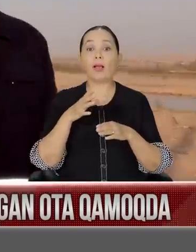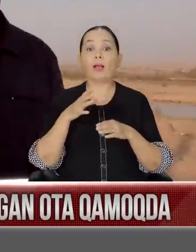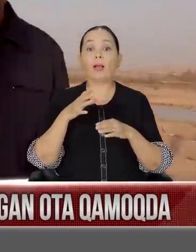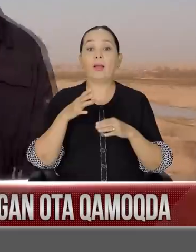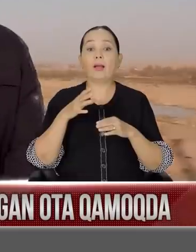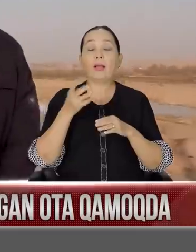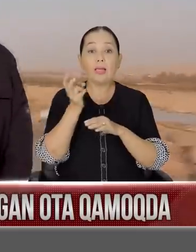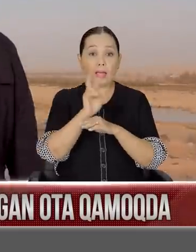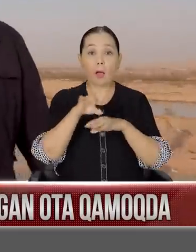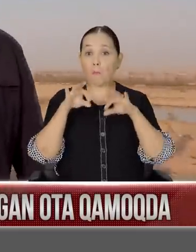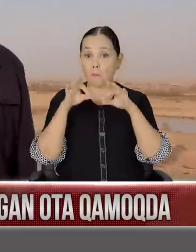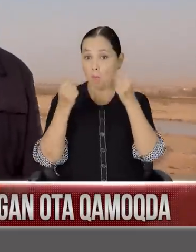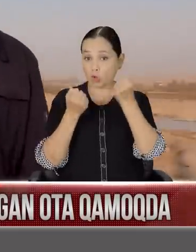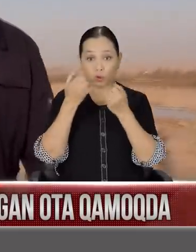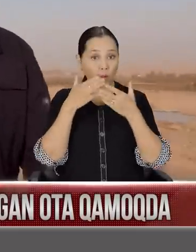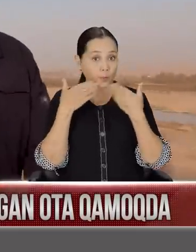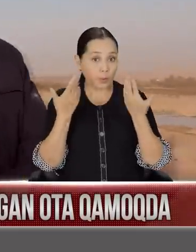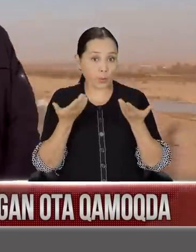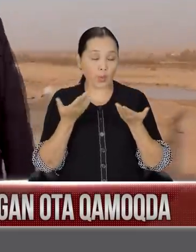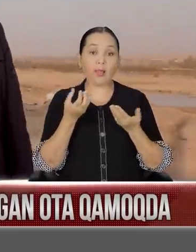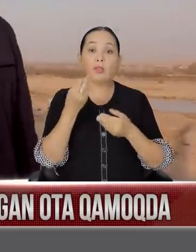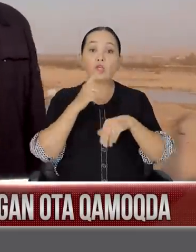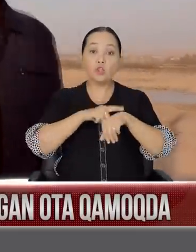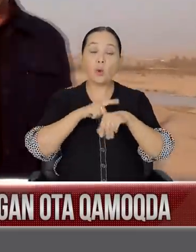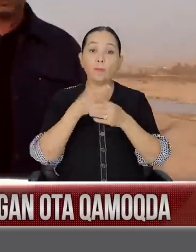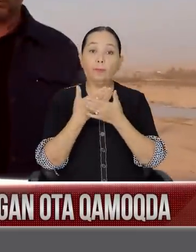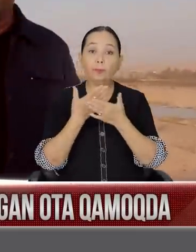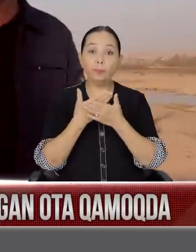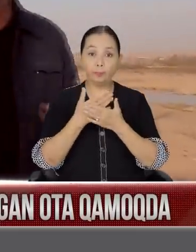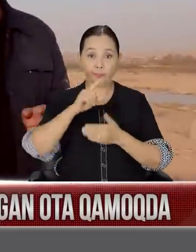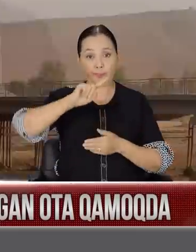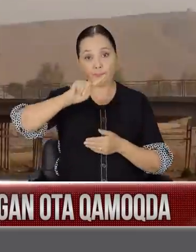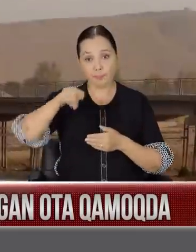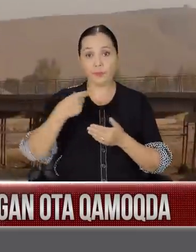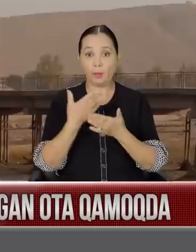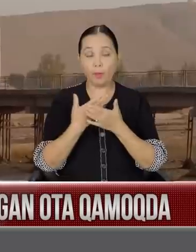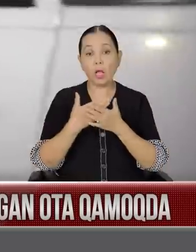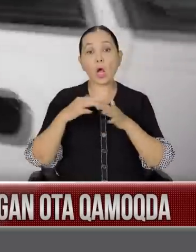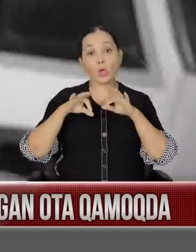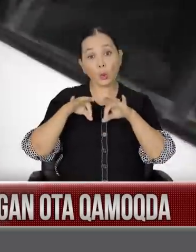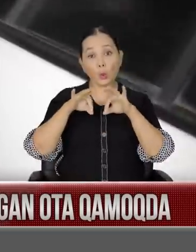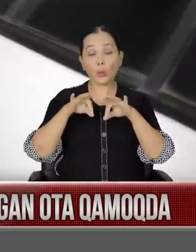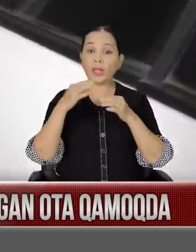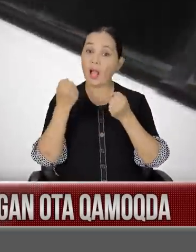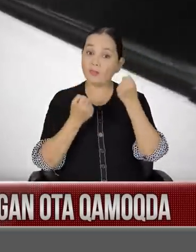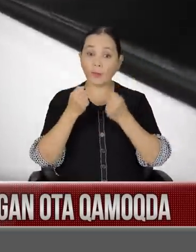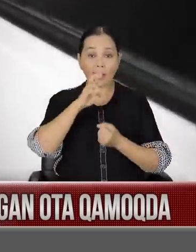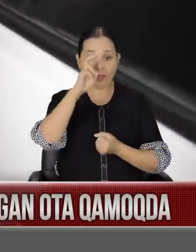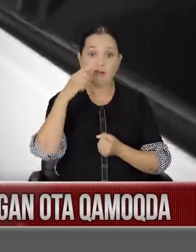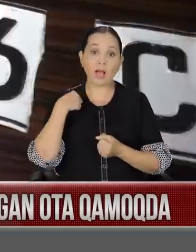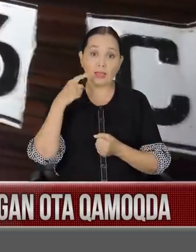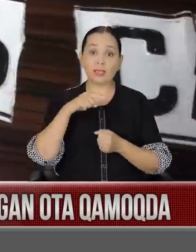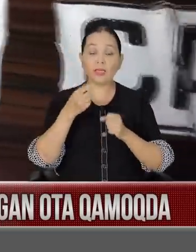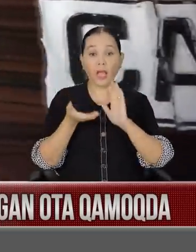chiqdim. Kelsam mashinam yo'q. Necha soat bozorda yurdingiz? 1 soat yurdim. Yo'l yo'lakay avtomashina davlat raqam